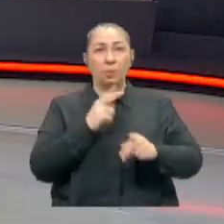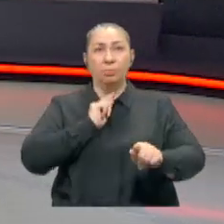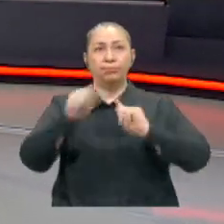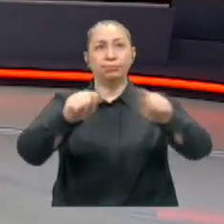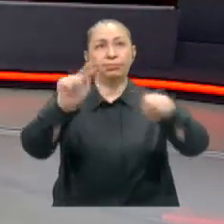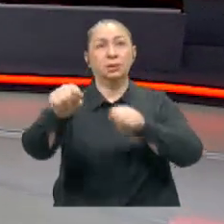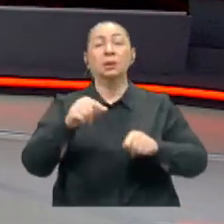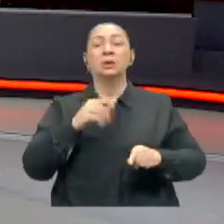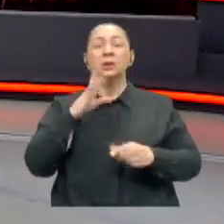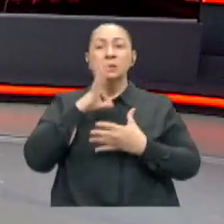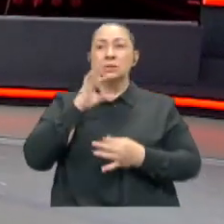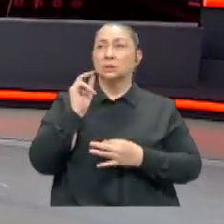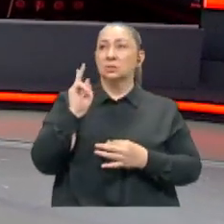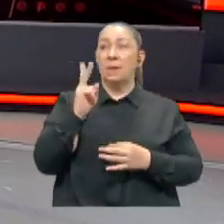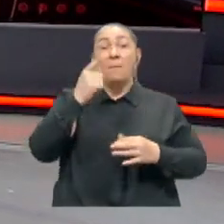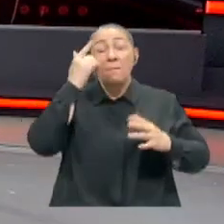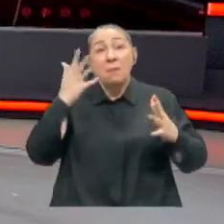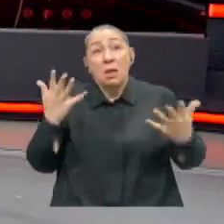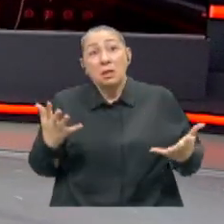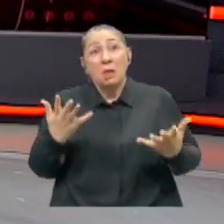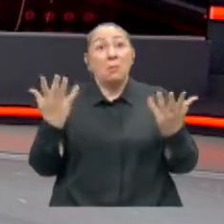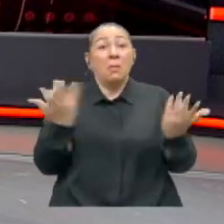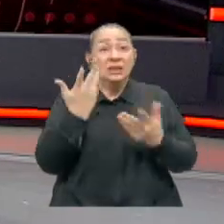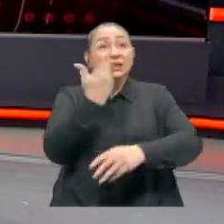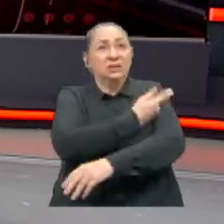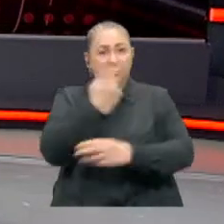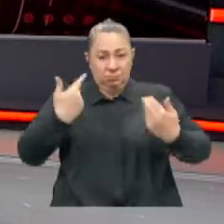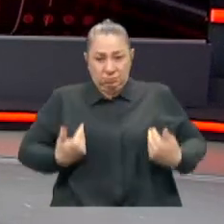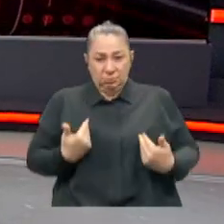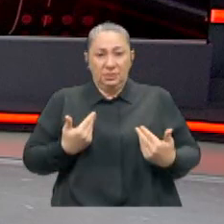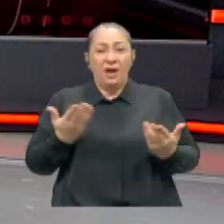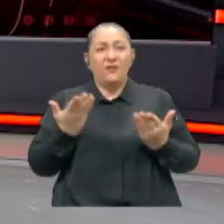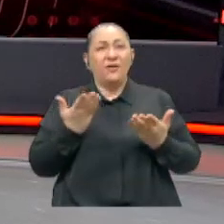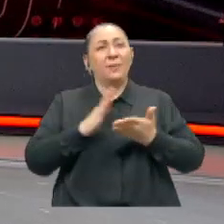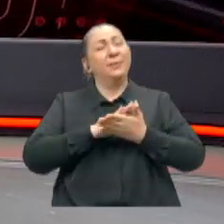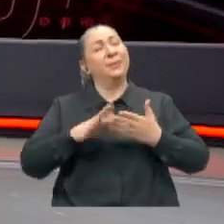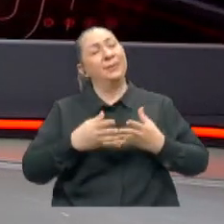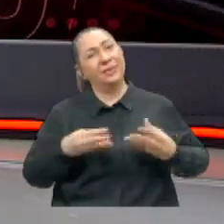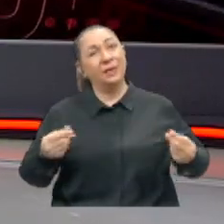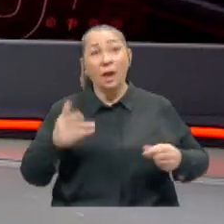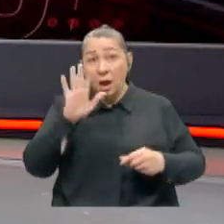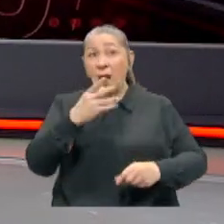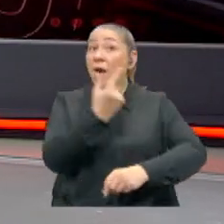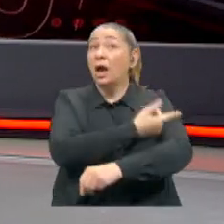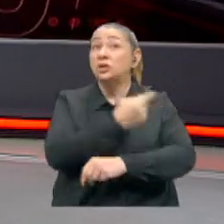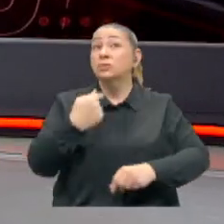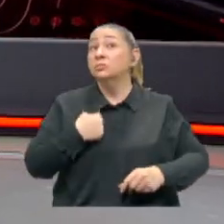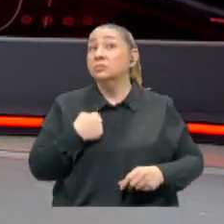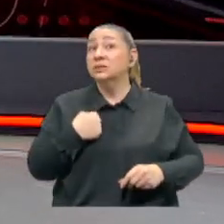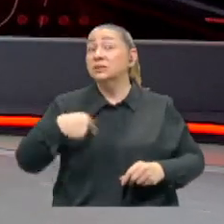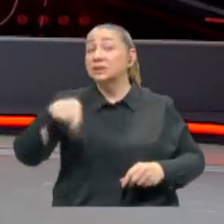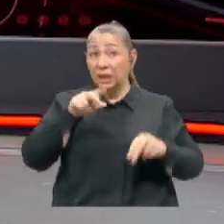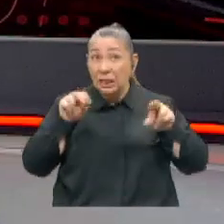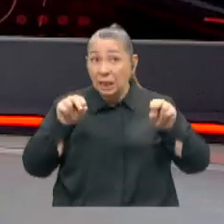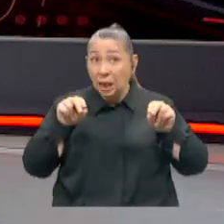bulaşıyor birçok insan tarafından Belki de bilhassa aşılar tarafından hafif atlatıyor Peki aşı konusunda Biz